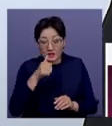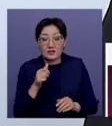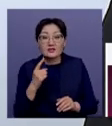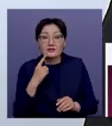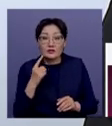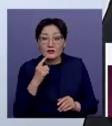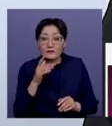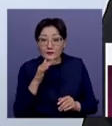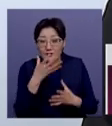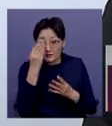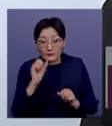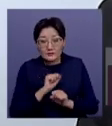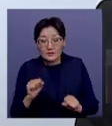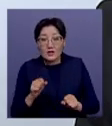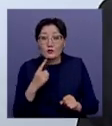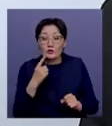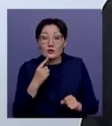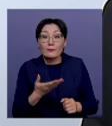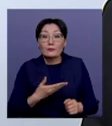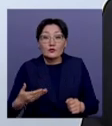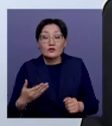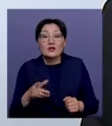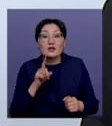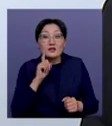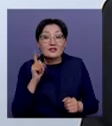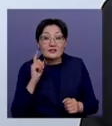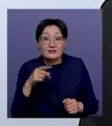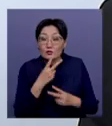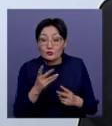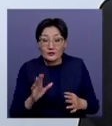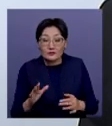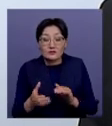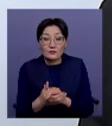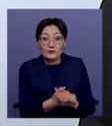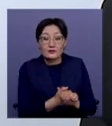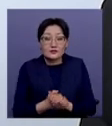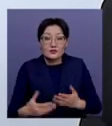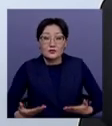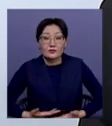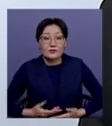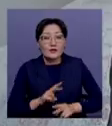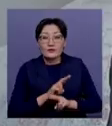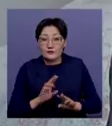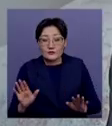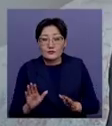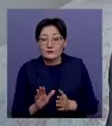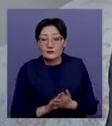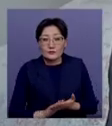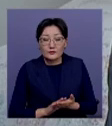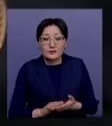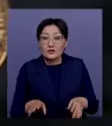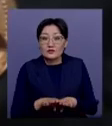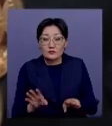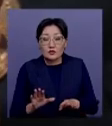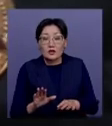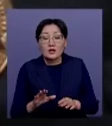ұмыту мүмкін емес. Ол қиындықты біздің бүгінгі жастарымыз көрмей-ақ қойсын. Бейбіт тыныш өмірге ештеңе жетпейді. Биыл ұлы